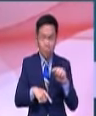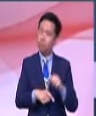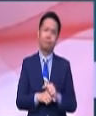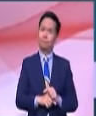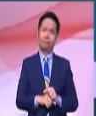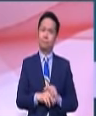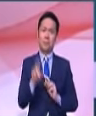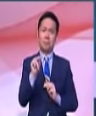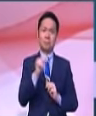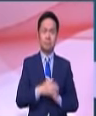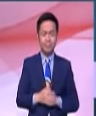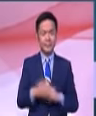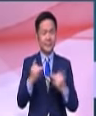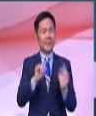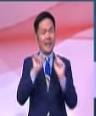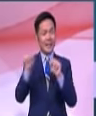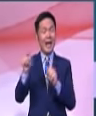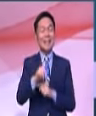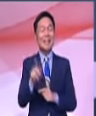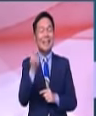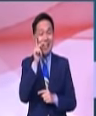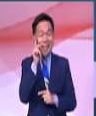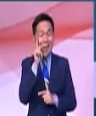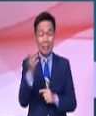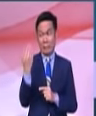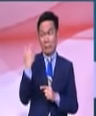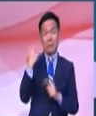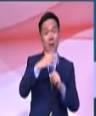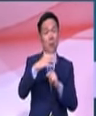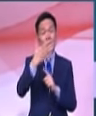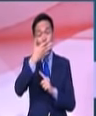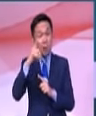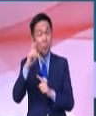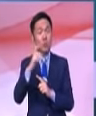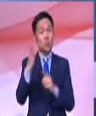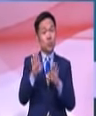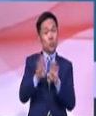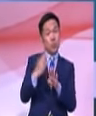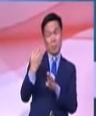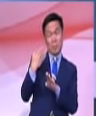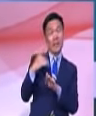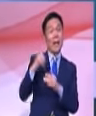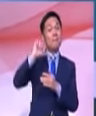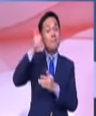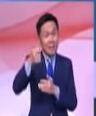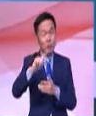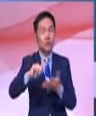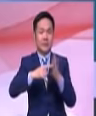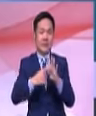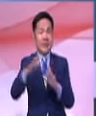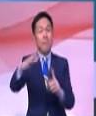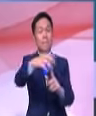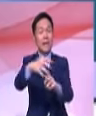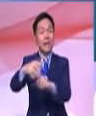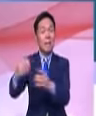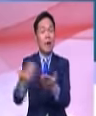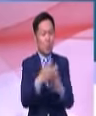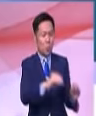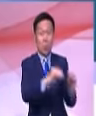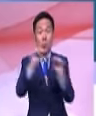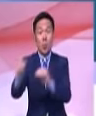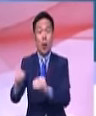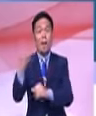Bazar Ramadan Bukit Nyamuk di Kuala Nerang, Kedah yang ditutup minggu lalu akan beroperasi semula esok di lokasi baru. Bazar berkenaan ditutup